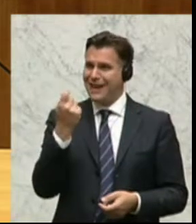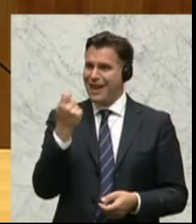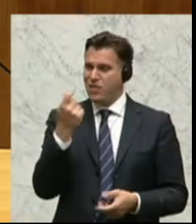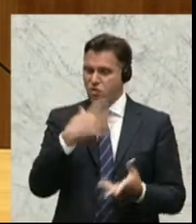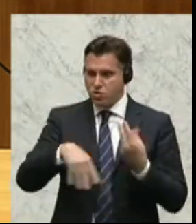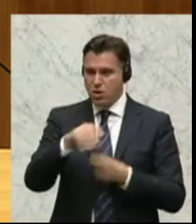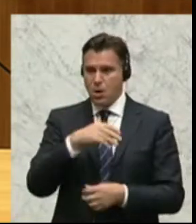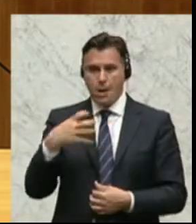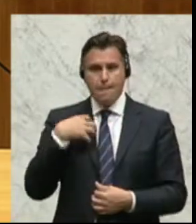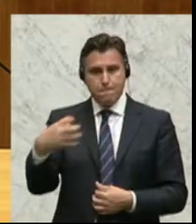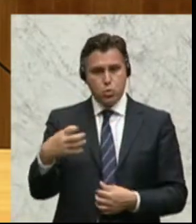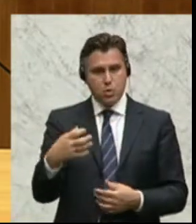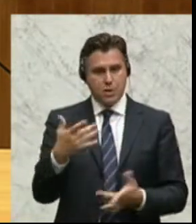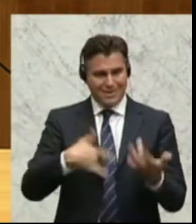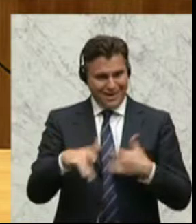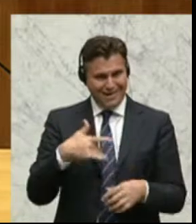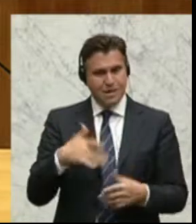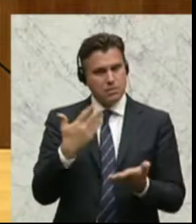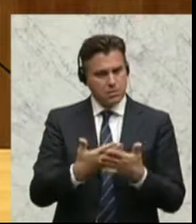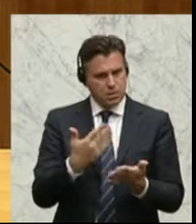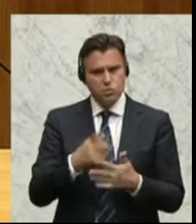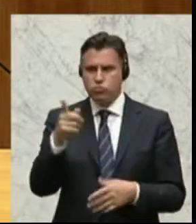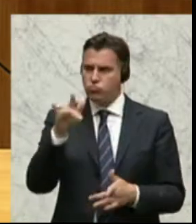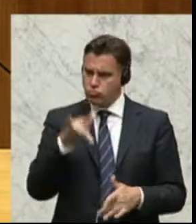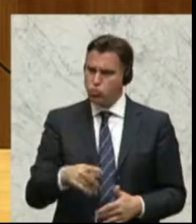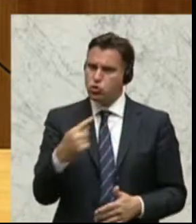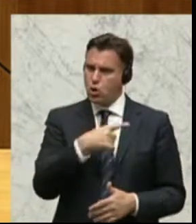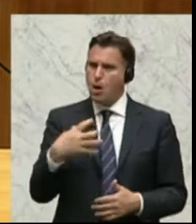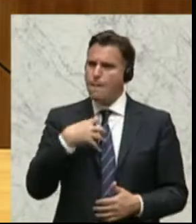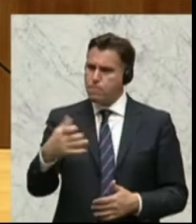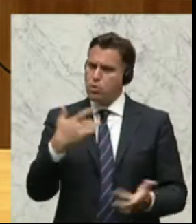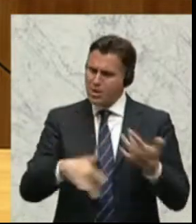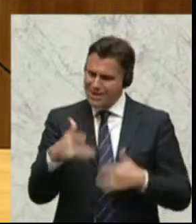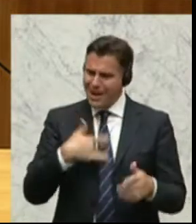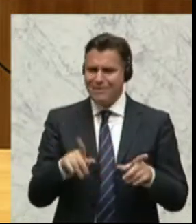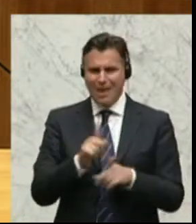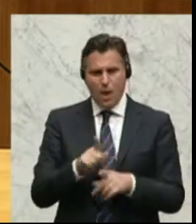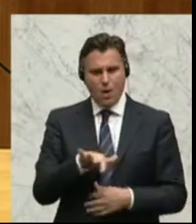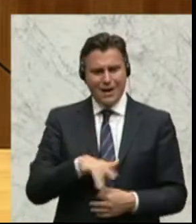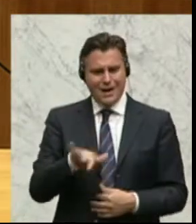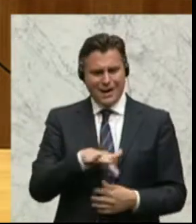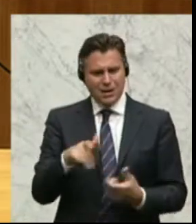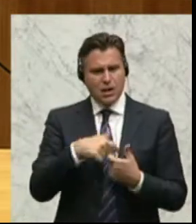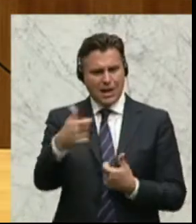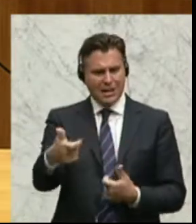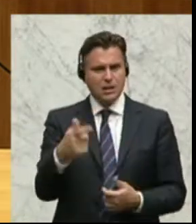doch fordern, Registrierkassenpflicht beim Burgtheater. Dann stand der nächste Wirt auf und sagte, ja, dann fordere ich